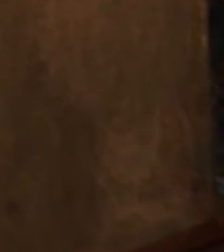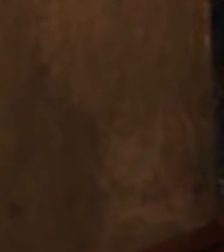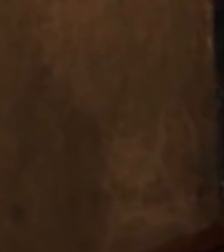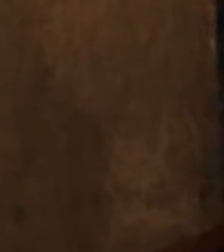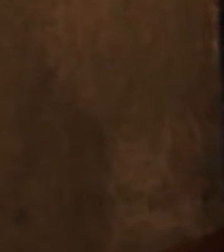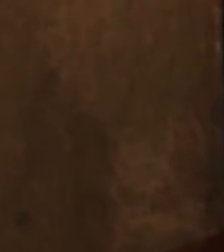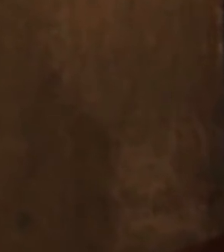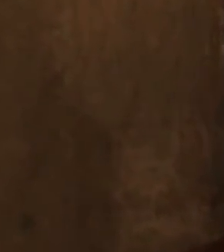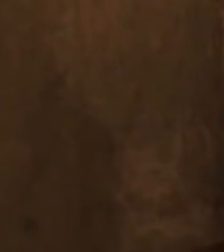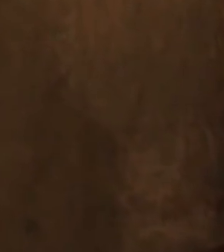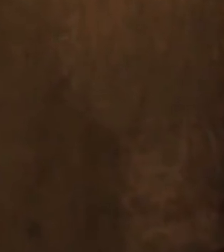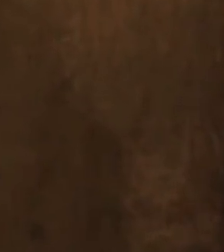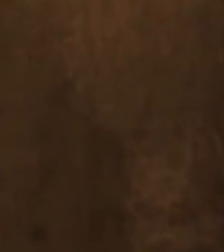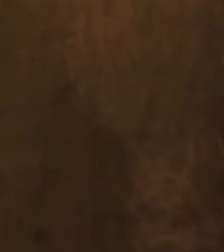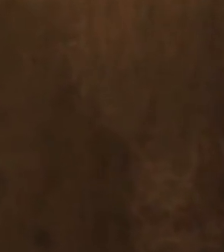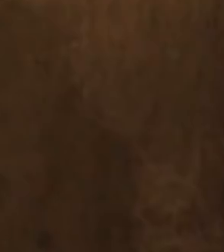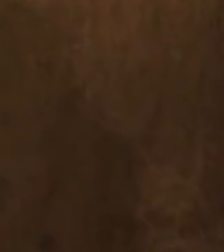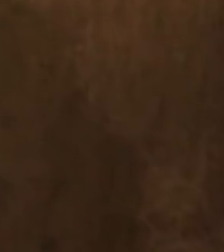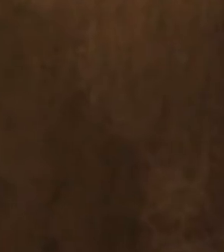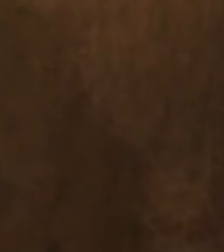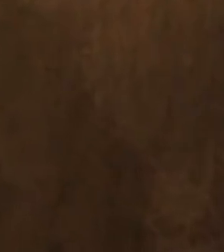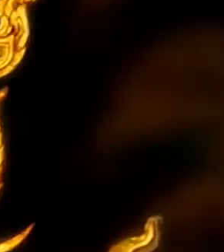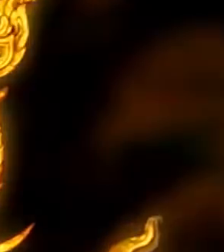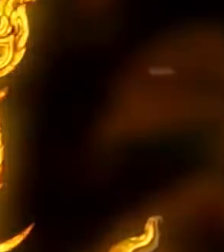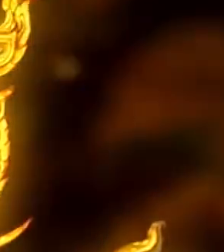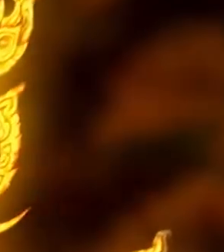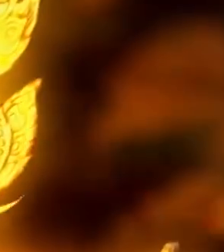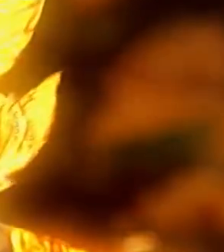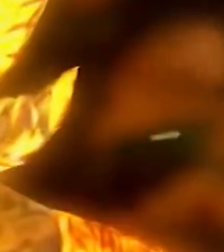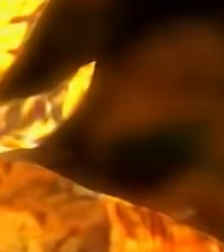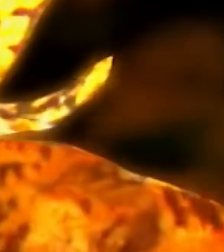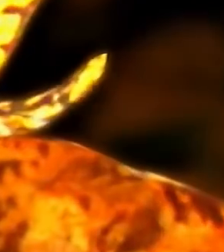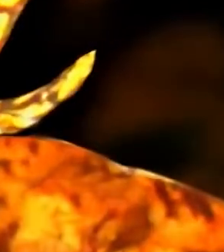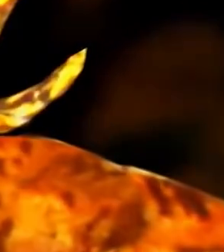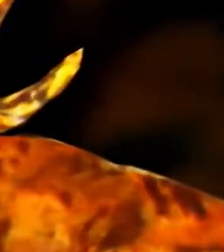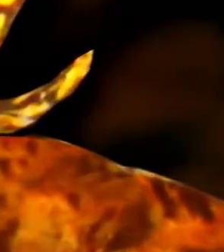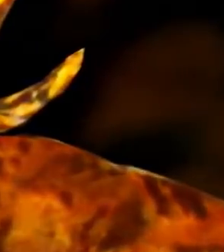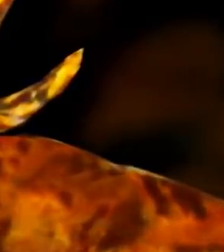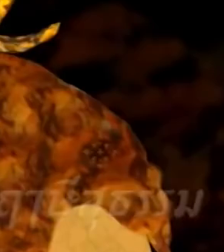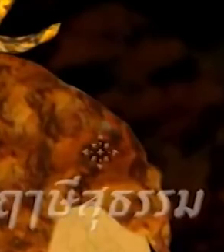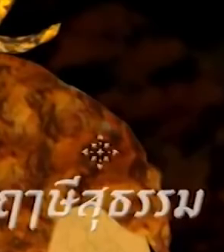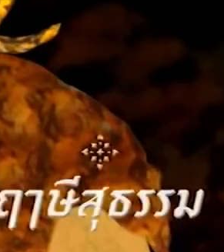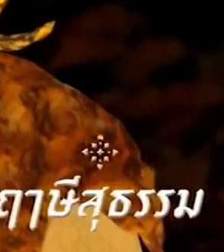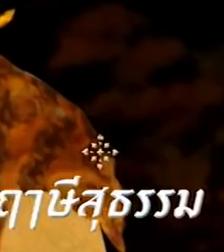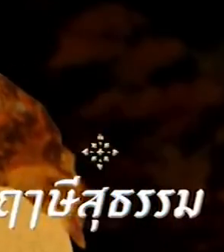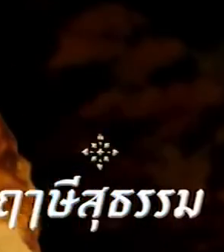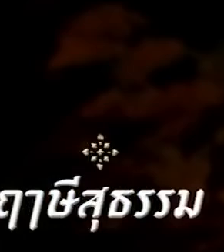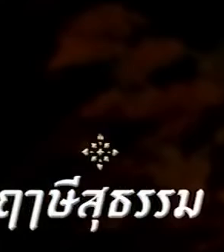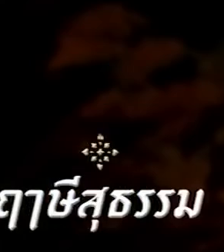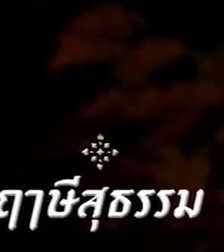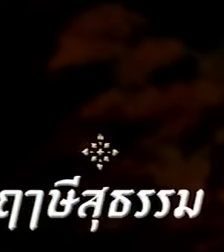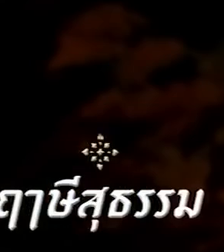พี่สำราญแย้มยิ้มพริ้มใครก็ตรง